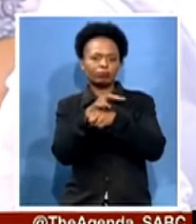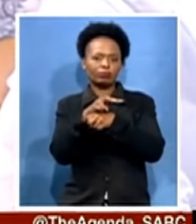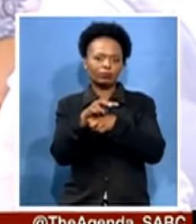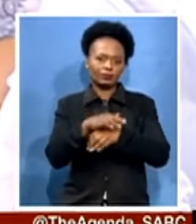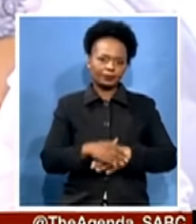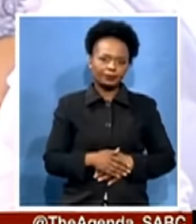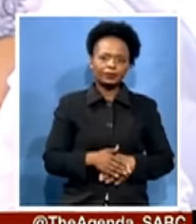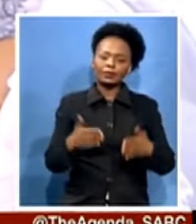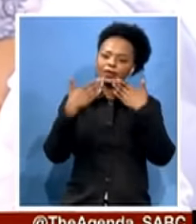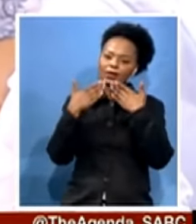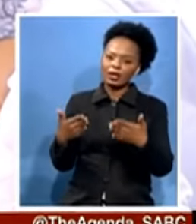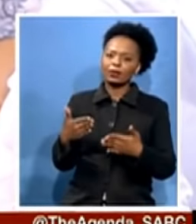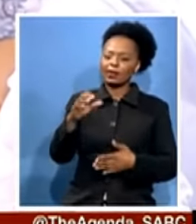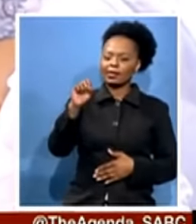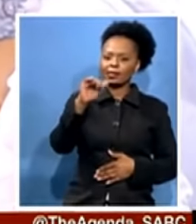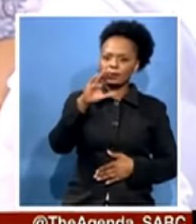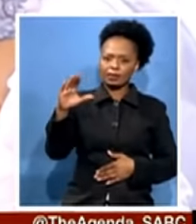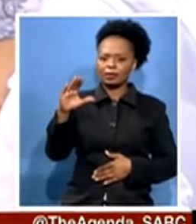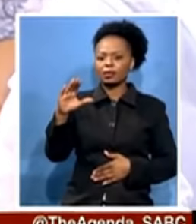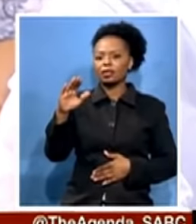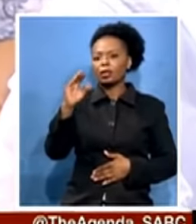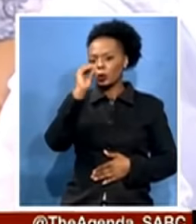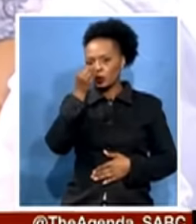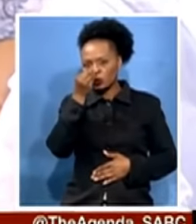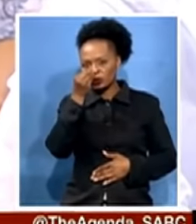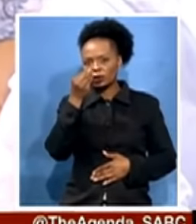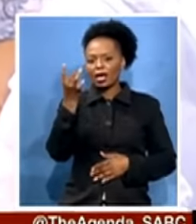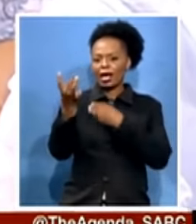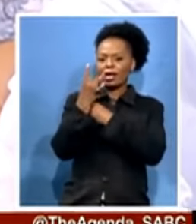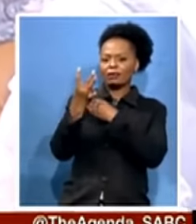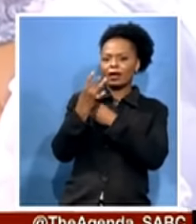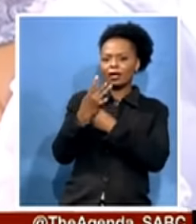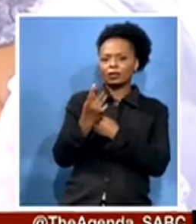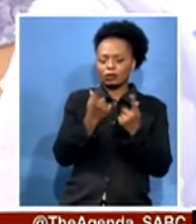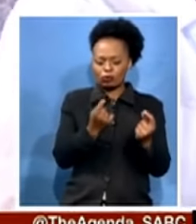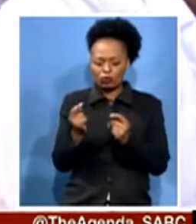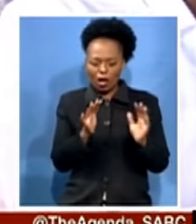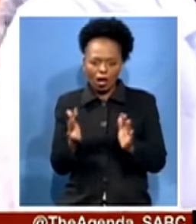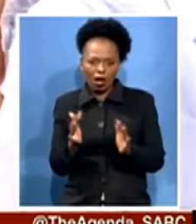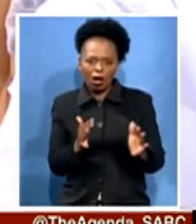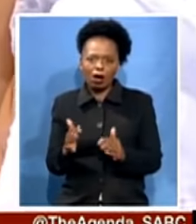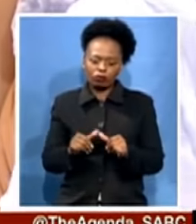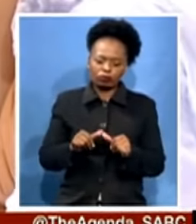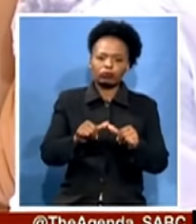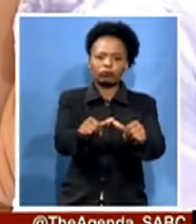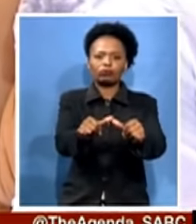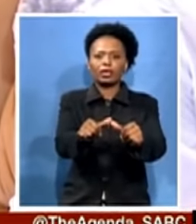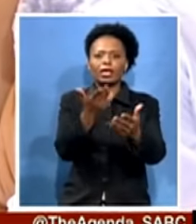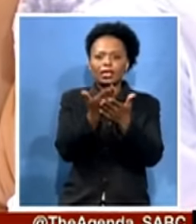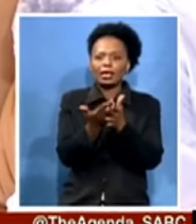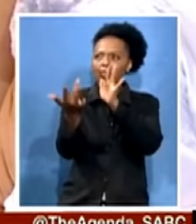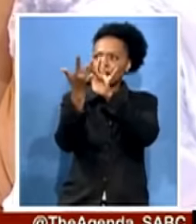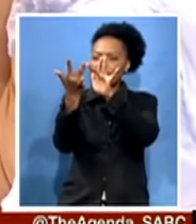senizoseluleka ukuthi kwenziwa kanjani nesixhumanise neminyango efanele. Siyabonga kakhulu.